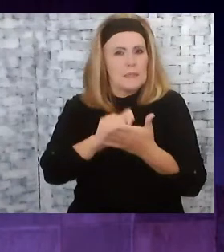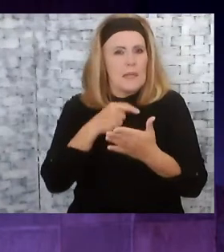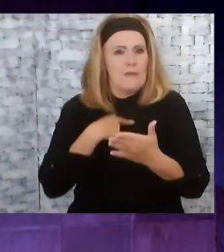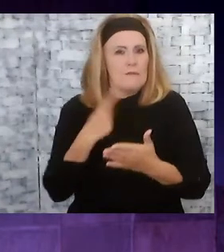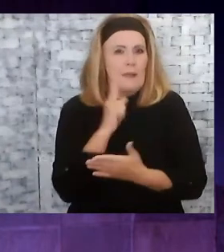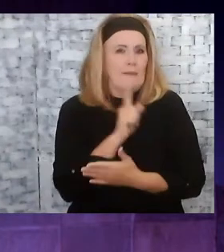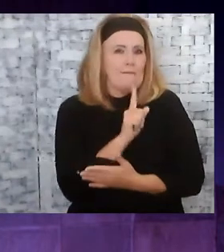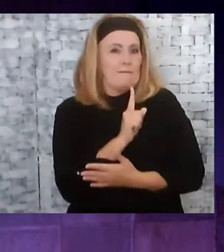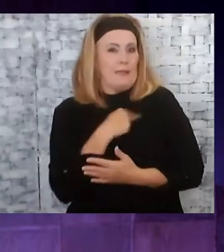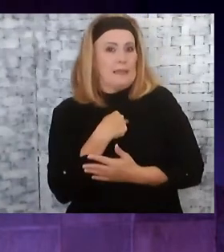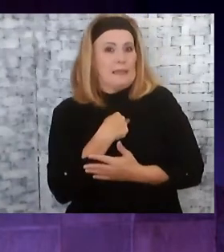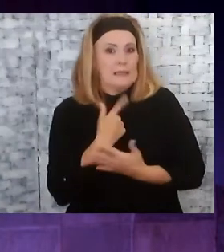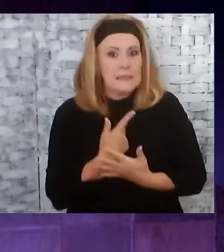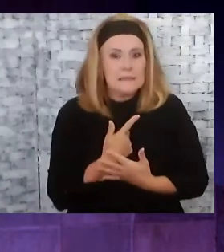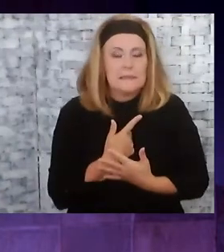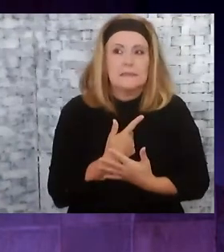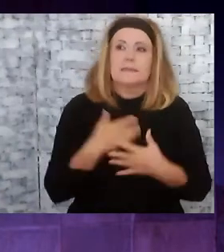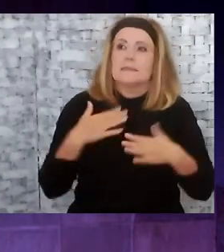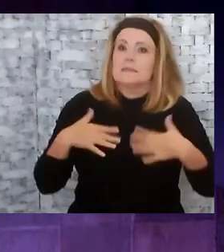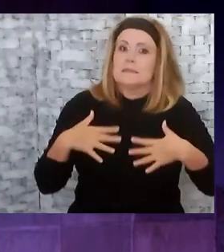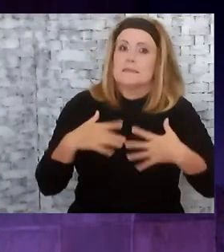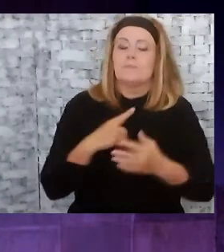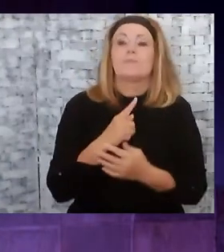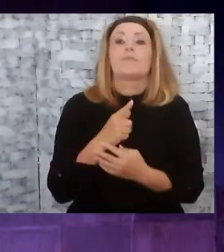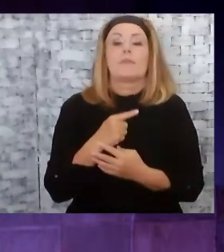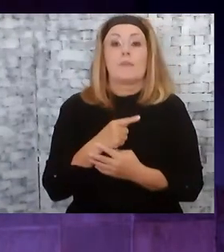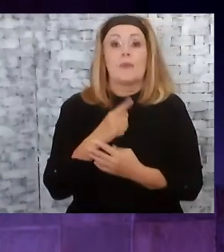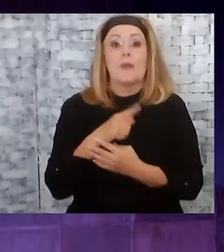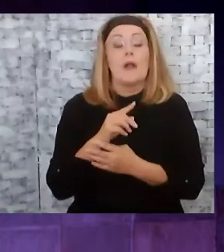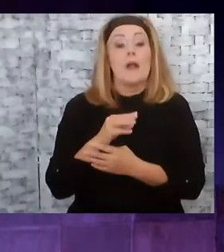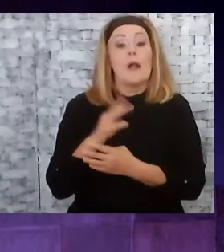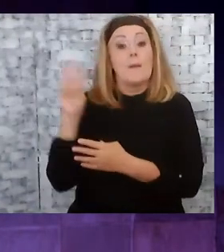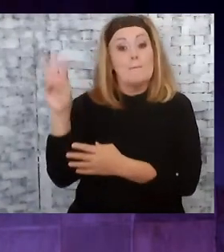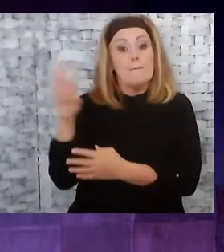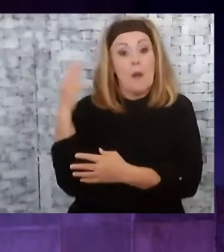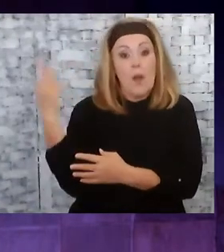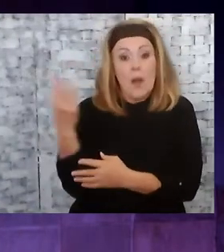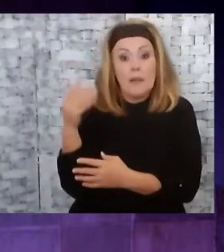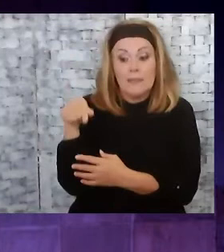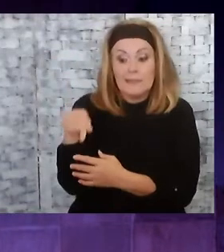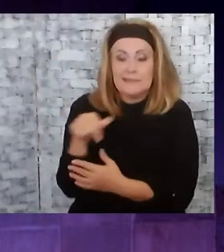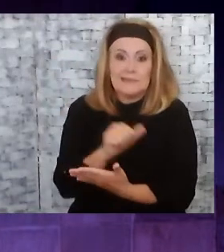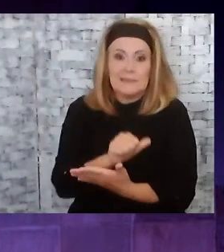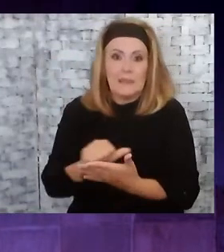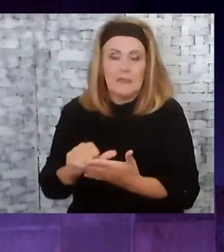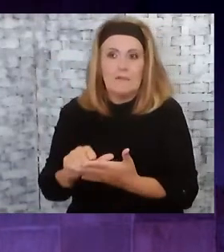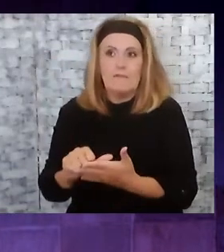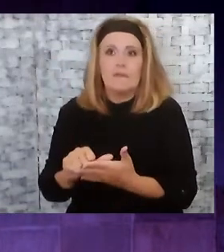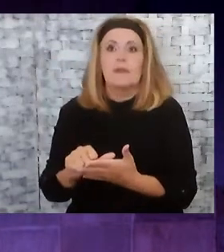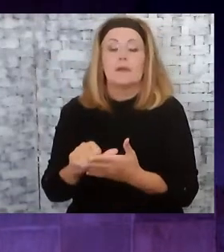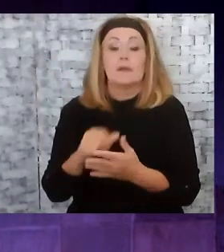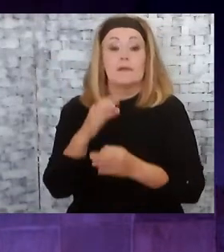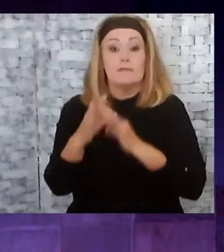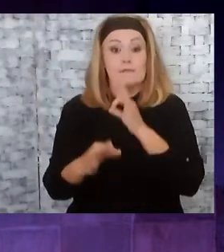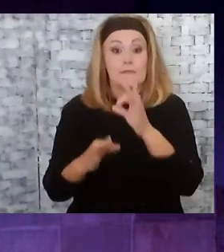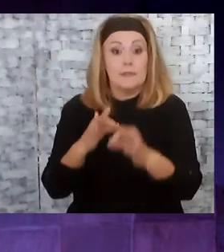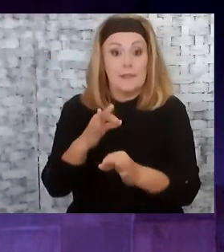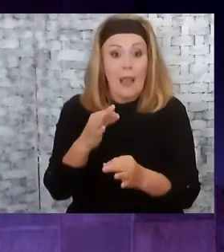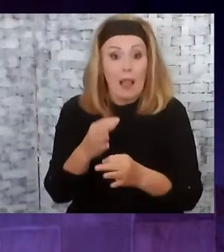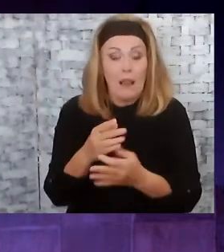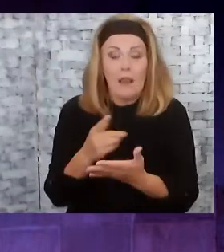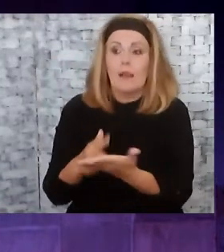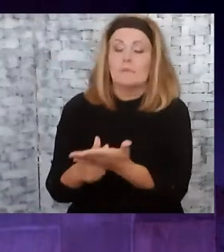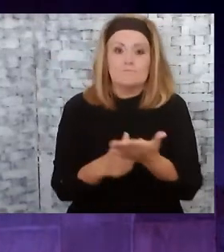week van een groep matrix wat gevra het dat een groep oud-leerlinge iets skryf oor die school, van die